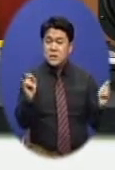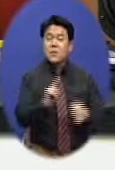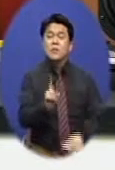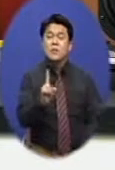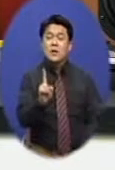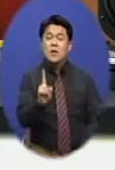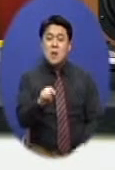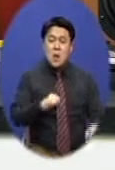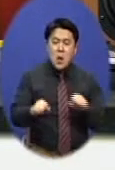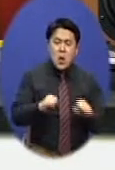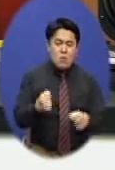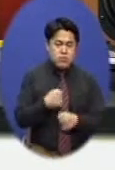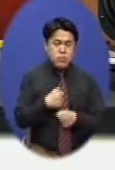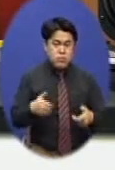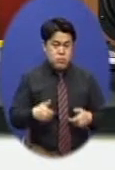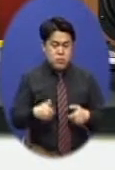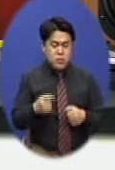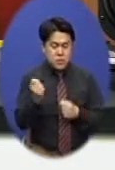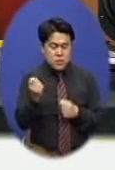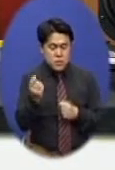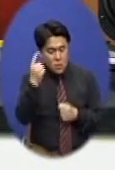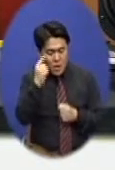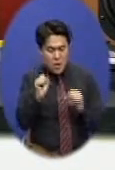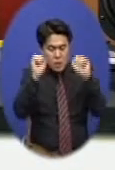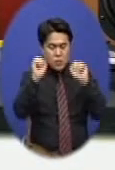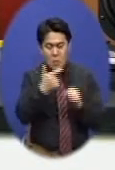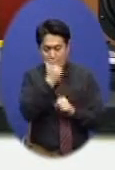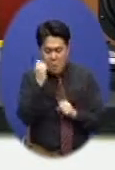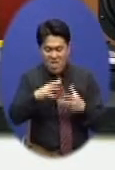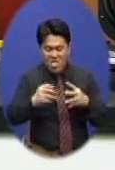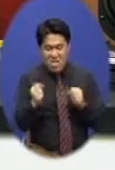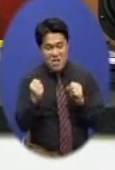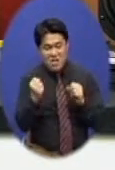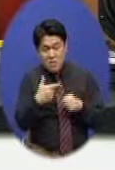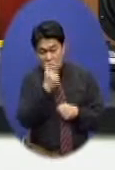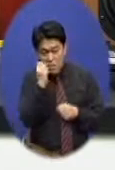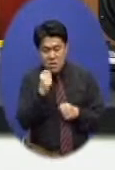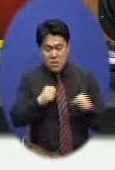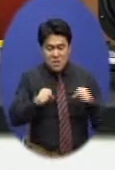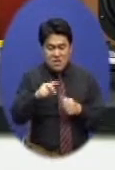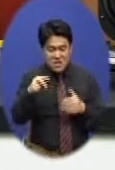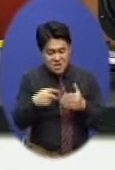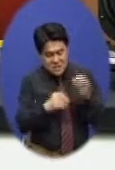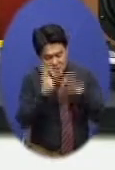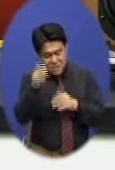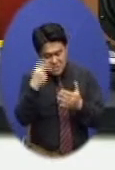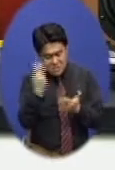연세가 많으신 어르신들은 그래요. 운동량이나 이렇게 근육량이 적기 때문에 골절 같은 거 이렇게 네.